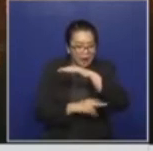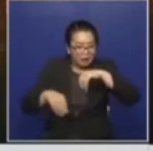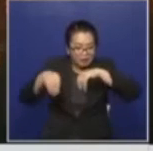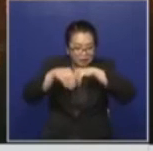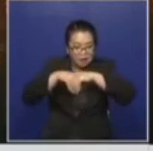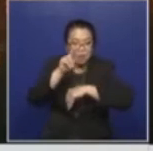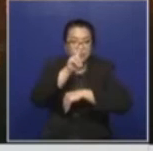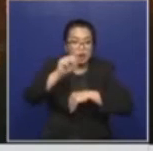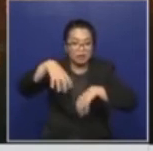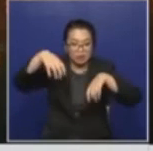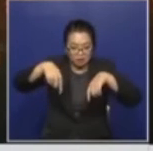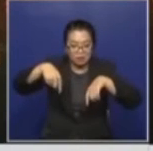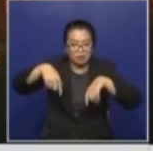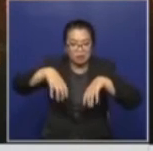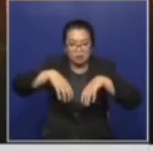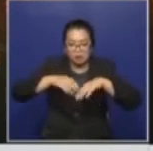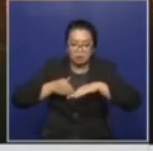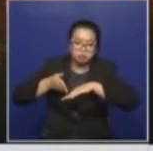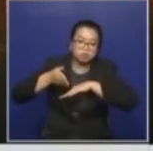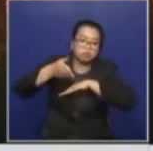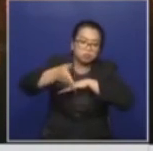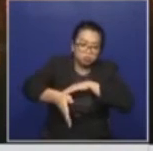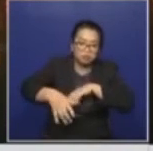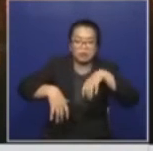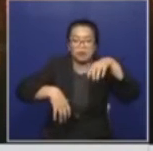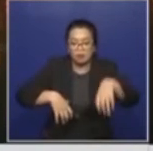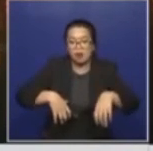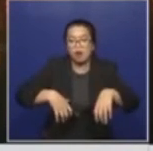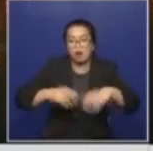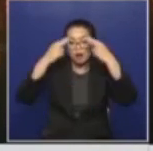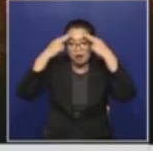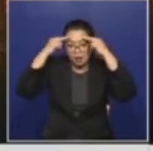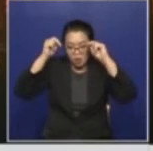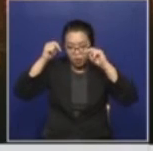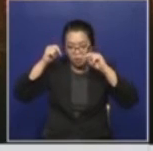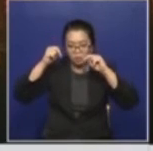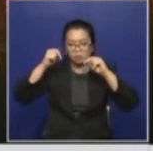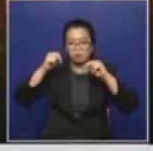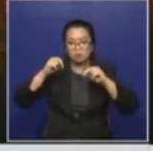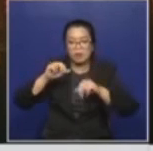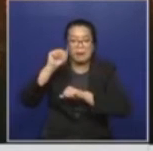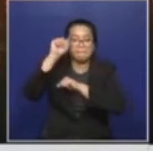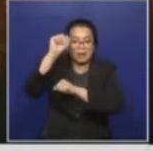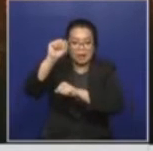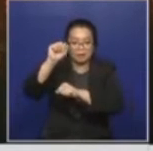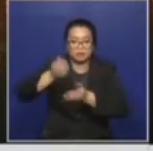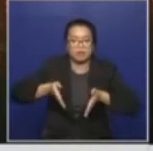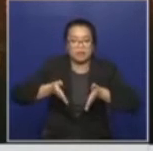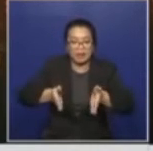ะพานมัคควานเลยจากนั้นไปเข้าสู่ทำเนียบ ถูกประกาศเป็นเขตพระราชฐาน